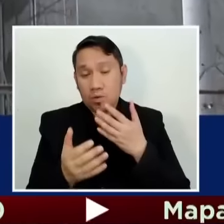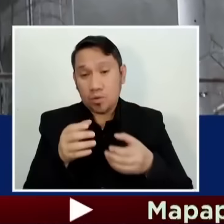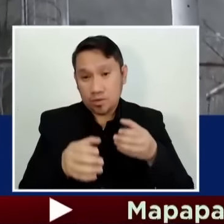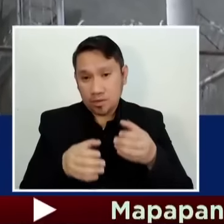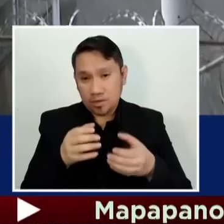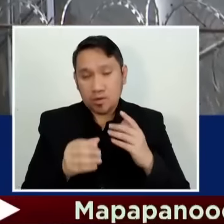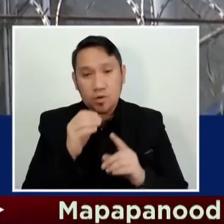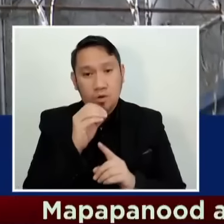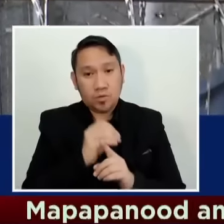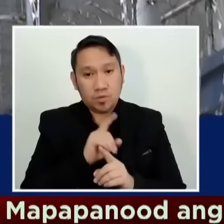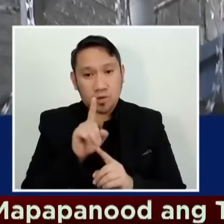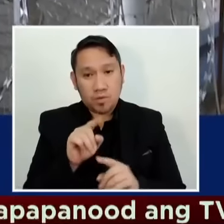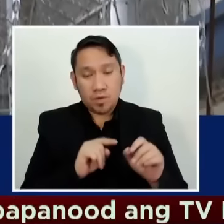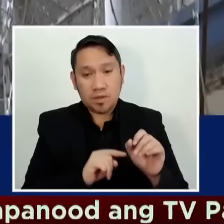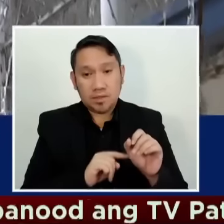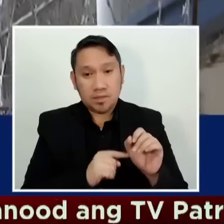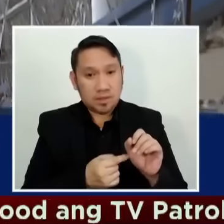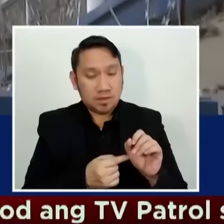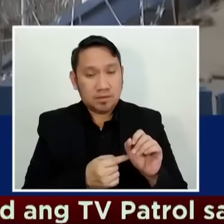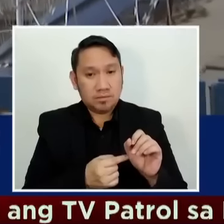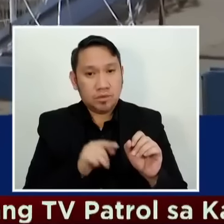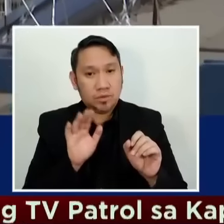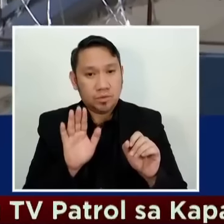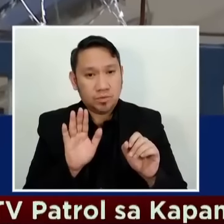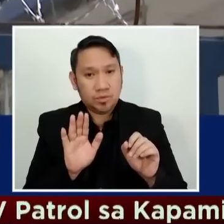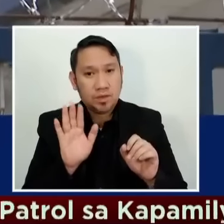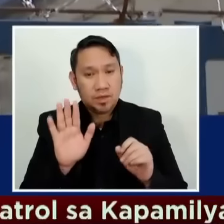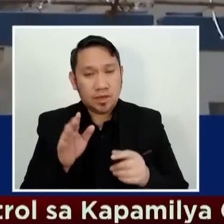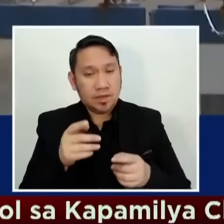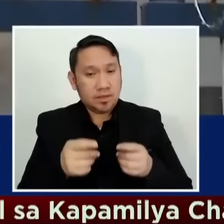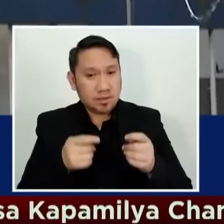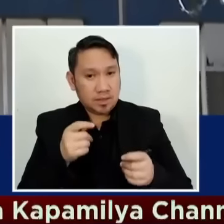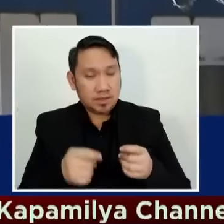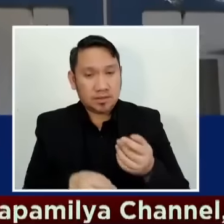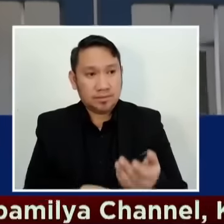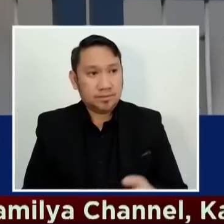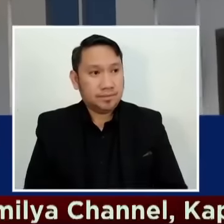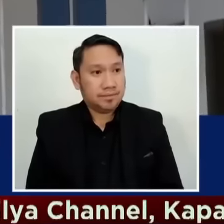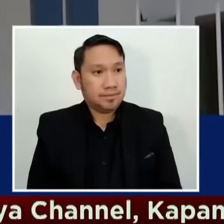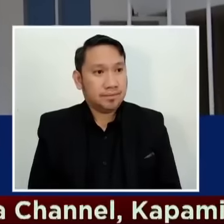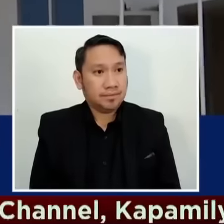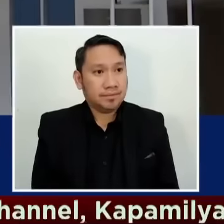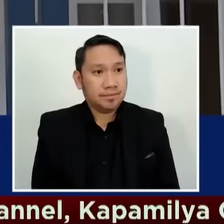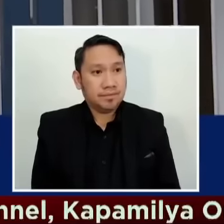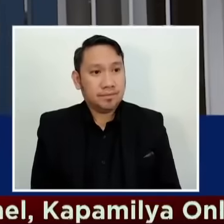ang pagdinig sa kaso ni Go at iba pang mga akusado. Karen De Guzman, ABS-CBN News.